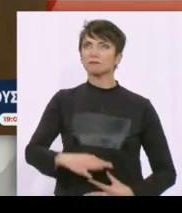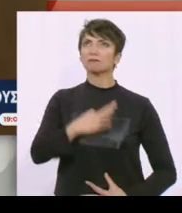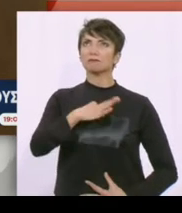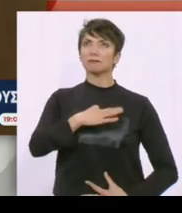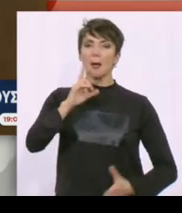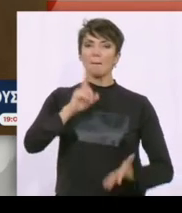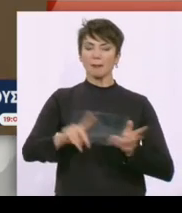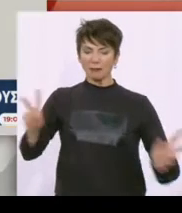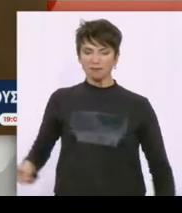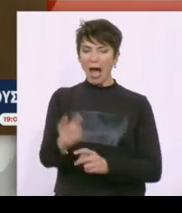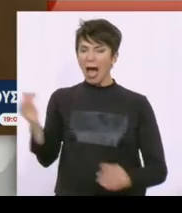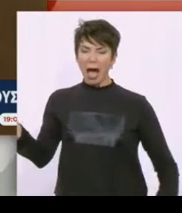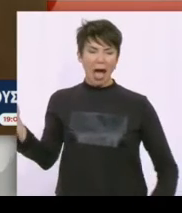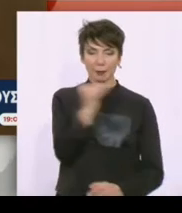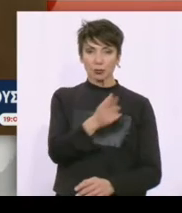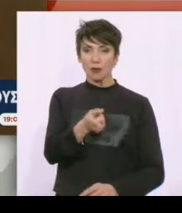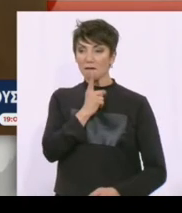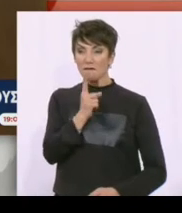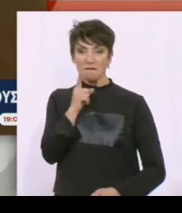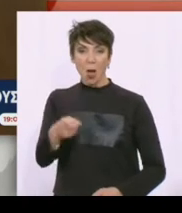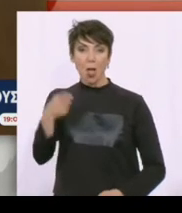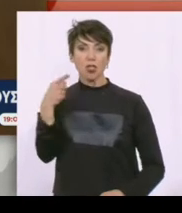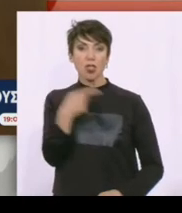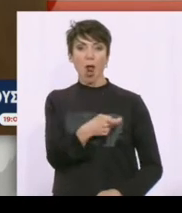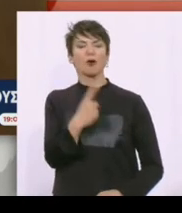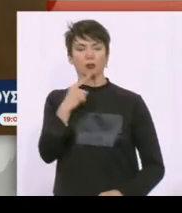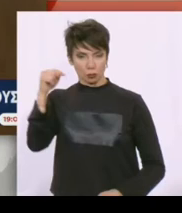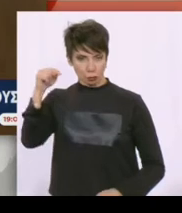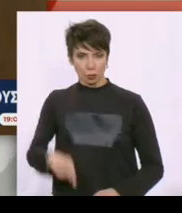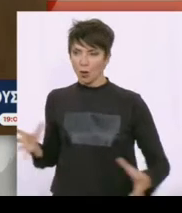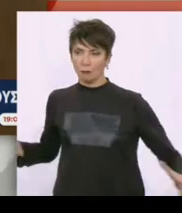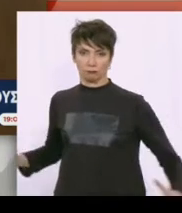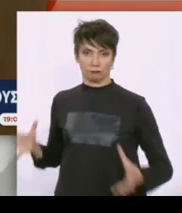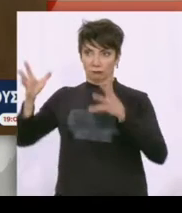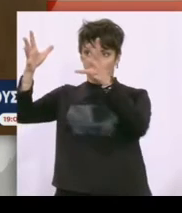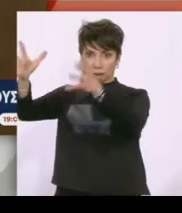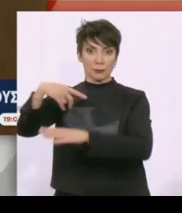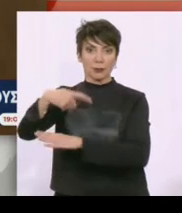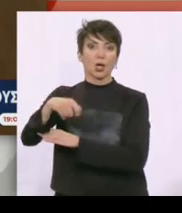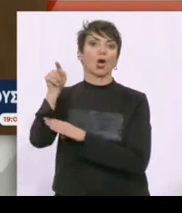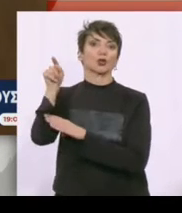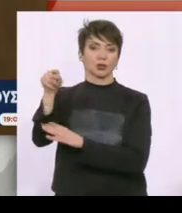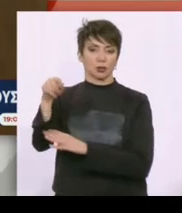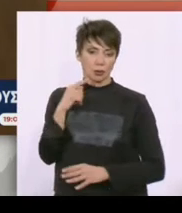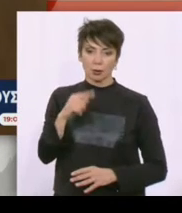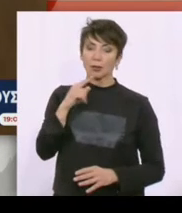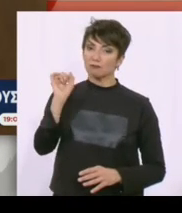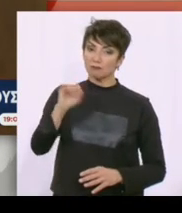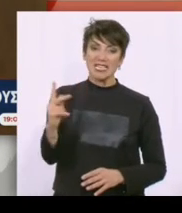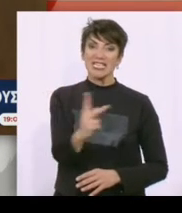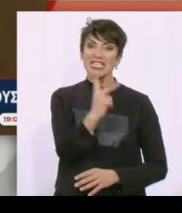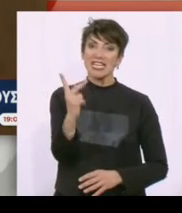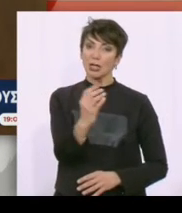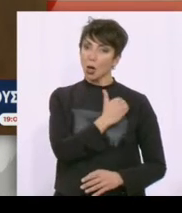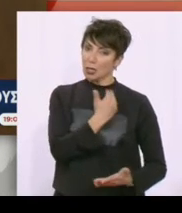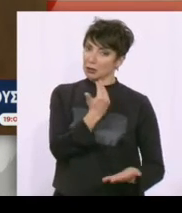του 19χρονου Άλκη. Τώρα ο λόγος είναι στη δικαιοσύνη. Κάνουμε πράξη την απέτηση της κοινωνίας